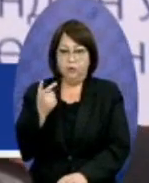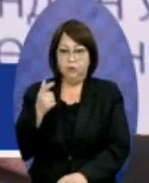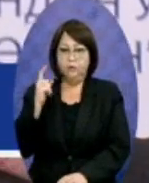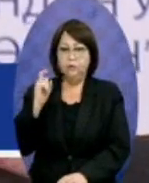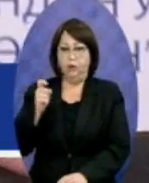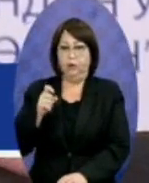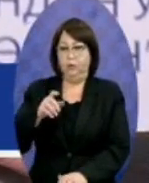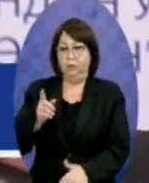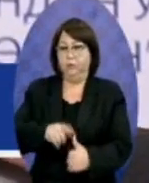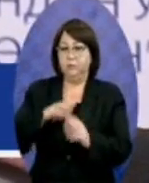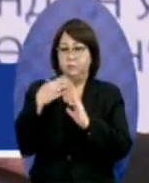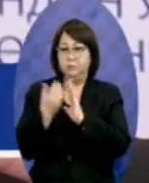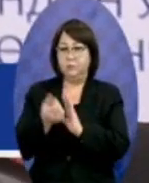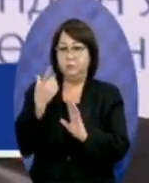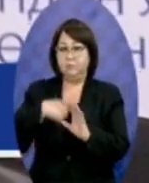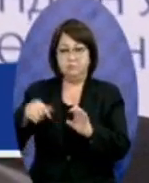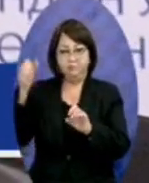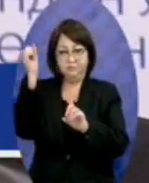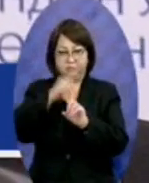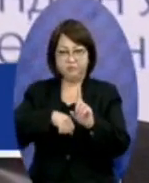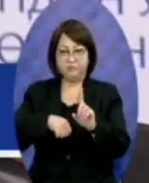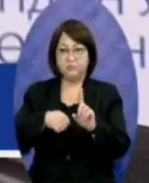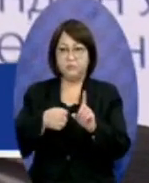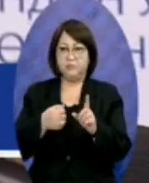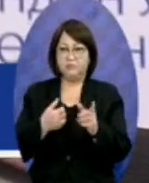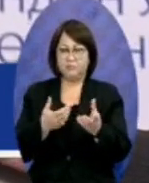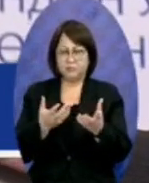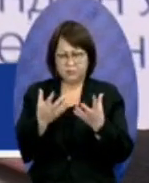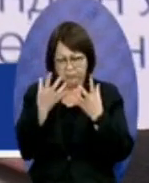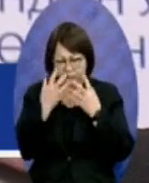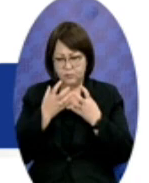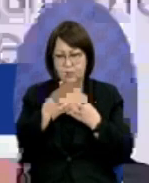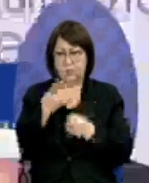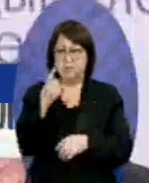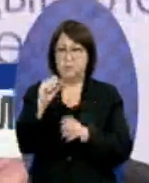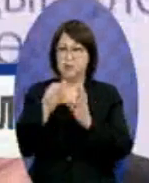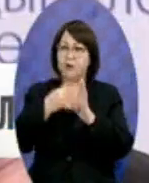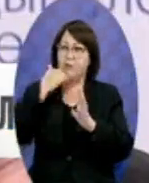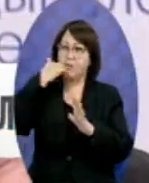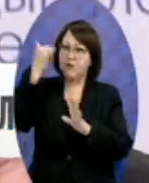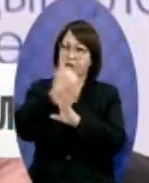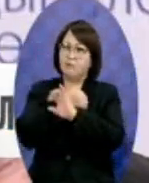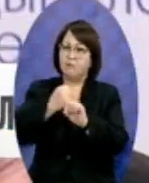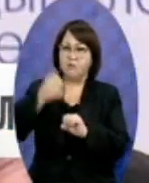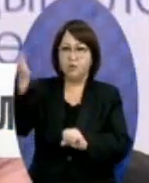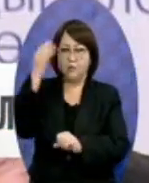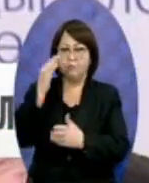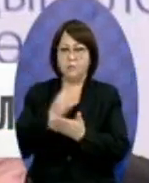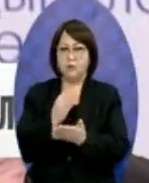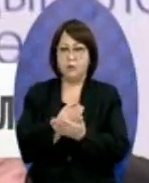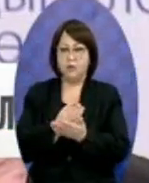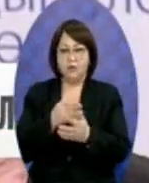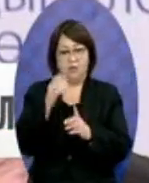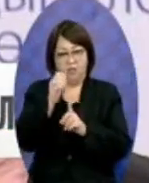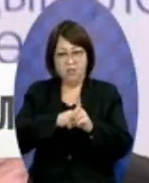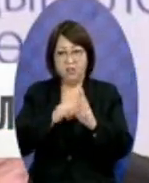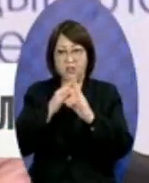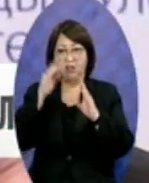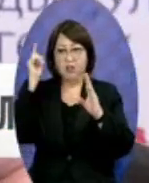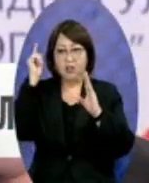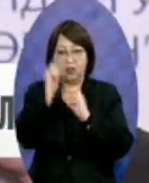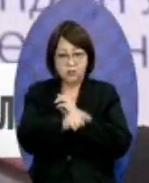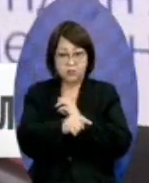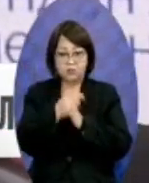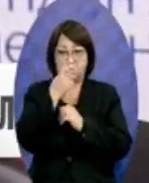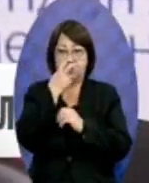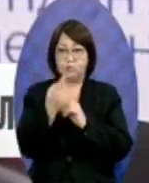бол одоо эргүүд бол 108 дуудлагад бол тодорхой хэмжээнд ирдэг. Одоо тэр хүчирхийлэгч юм тухайн гэрт нь бол бид нар бол очих болох үндэс байхгүй